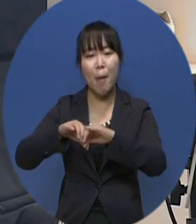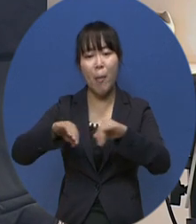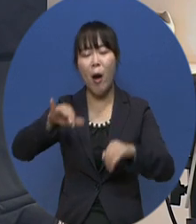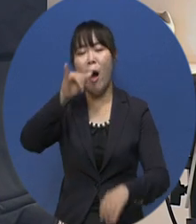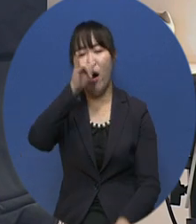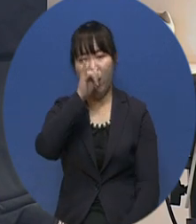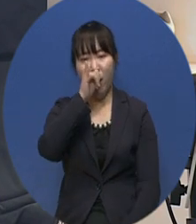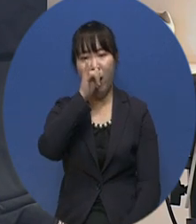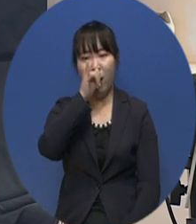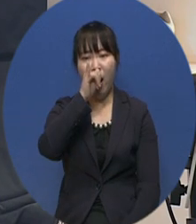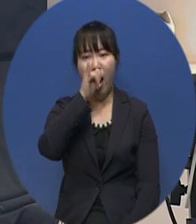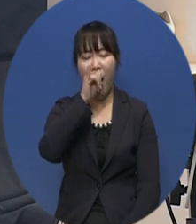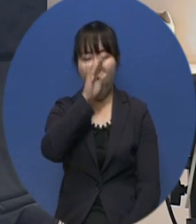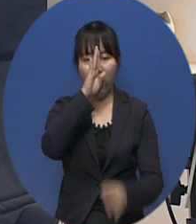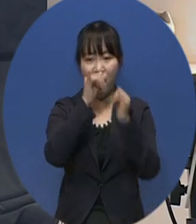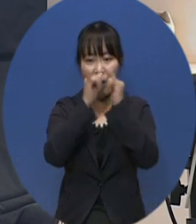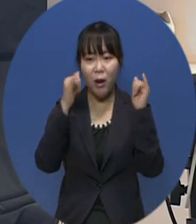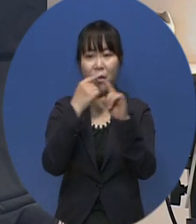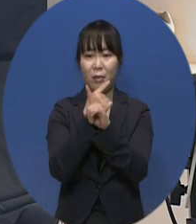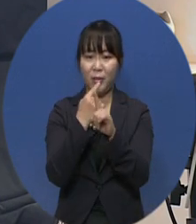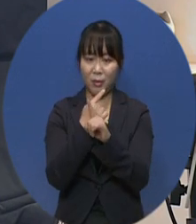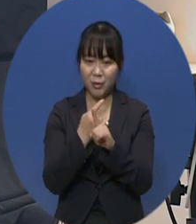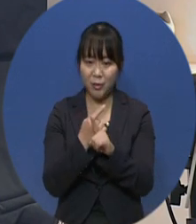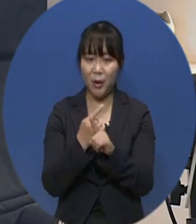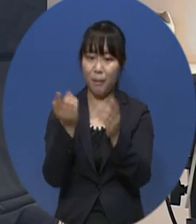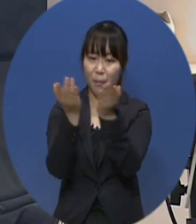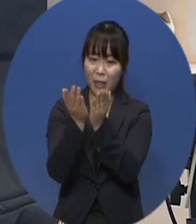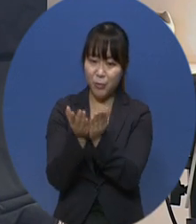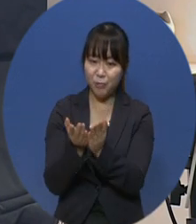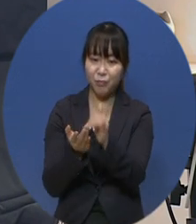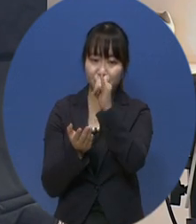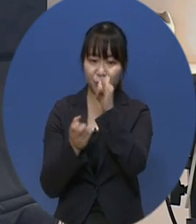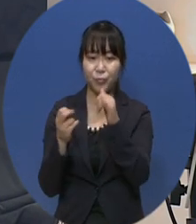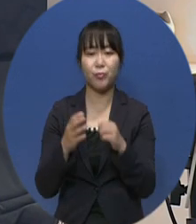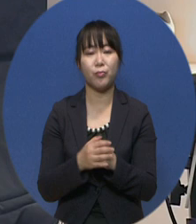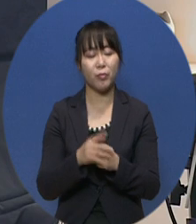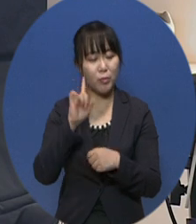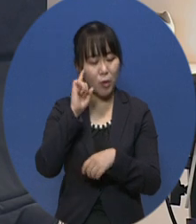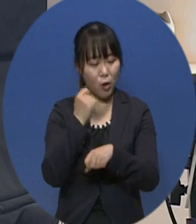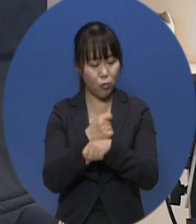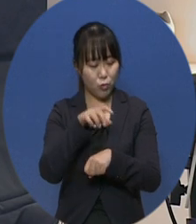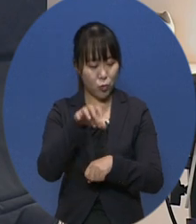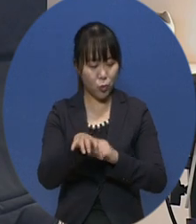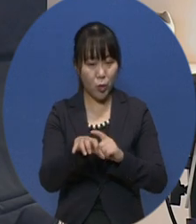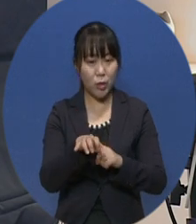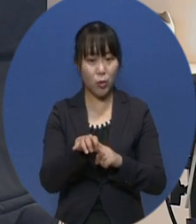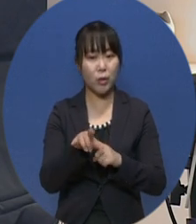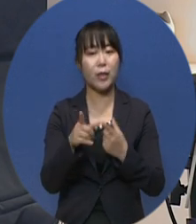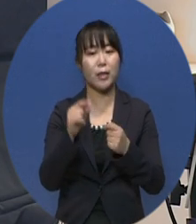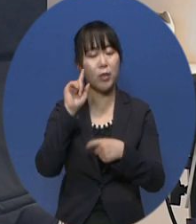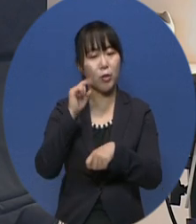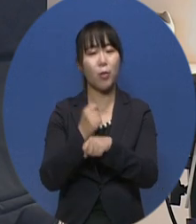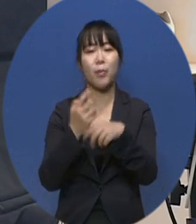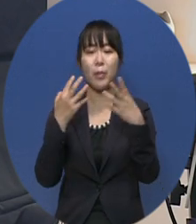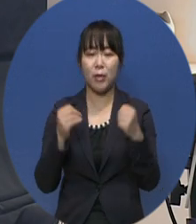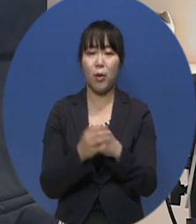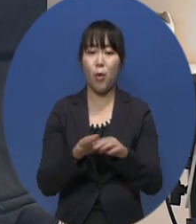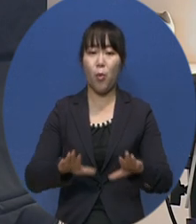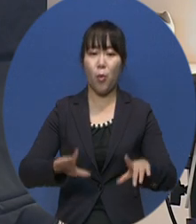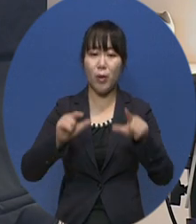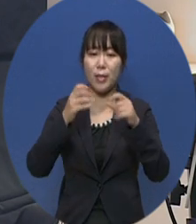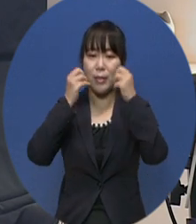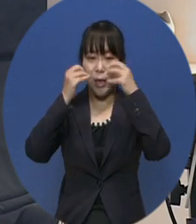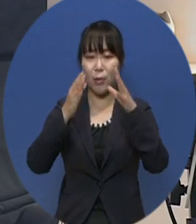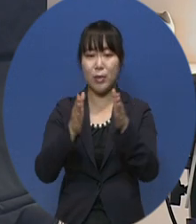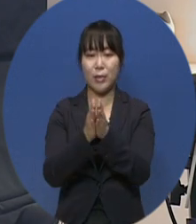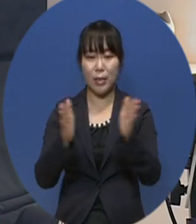그래서 이제 환자 진료하고 맞춤으로 또 좀 해주고 있고요. 네. 또 하나는 이제 연구소에서도 보조기 연구를 많이 하는데 올해 새로